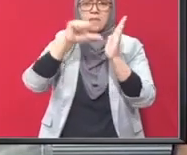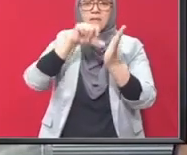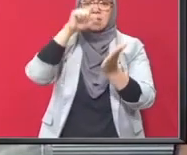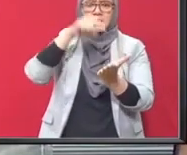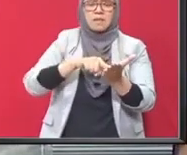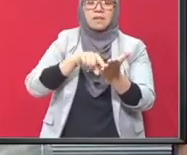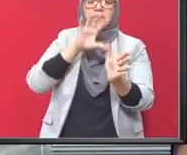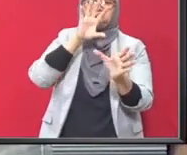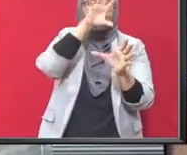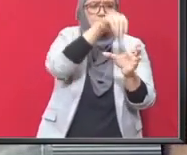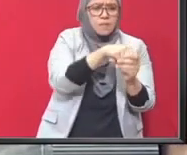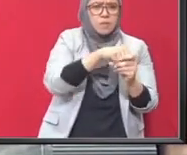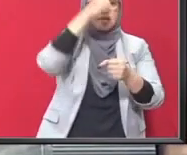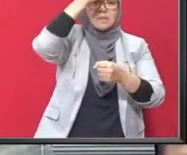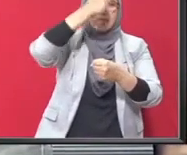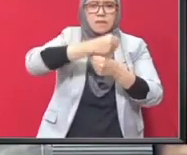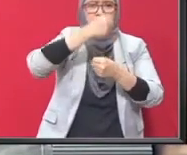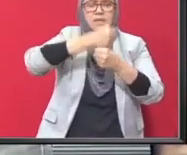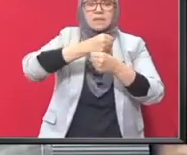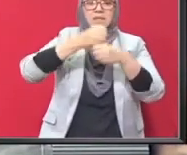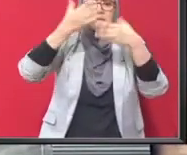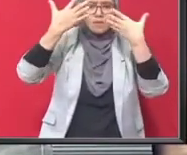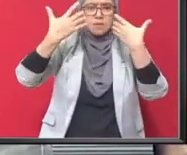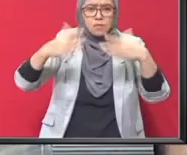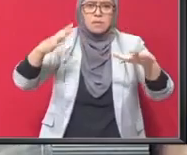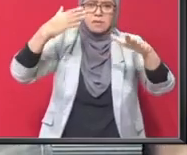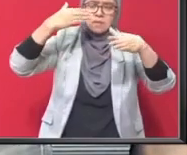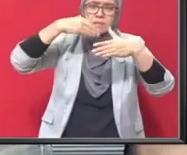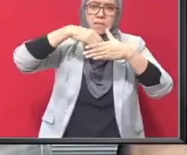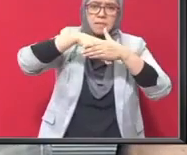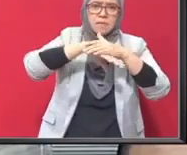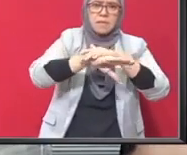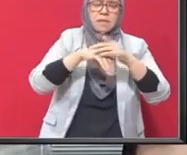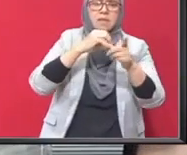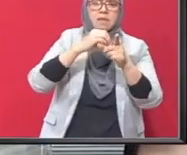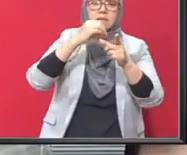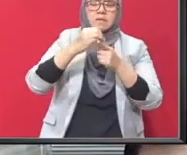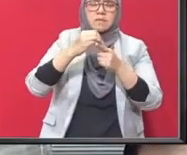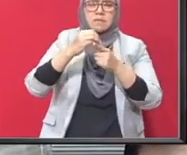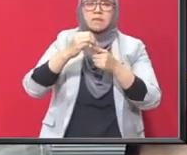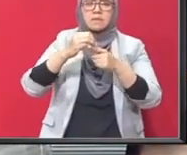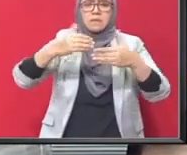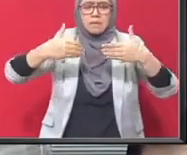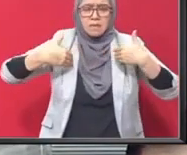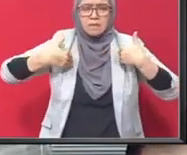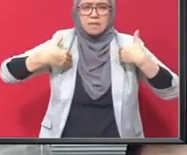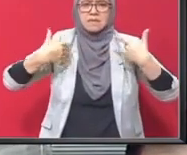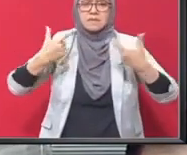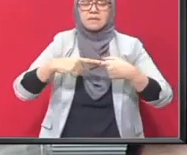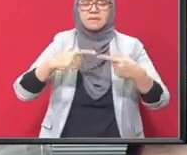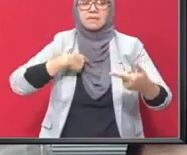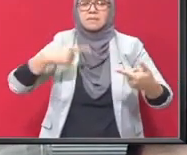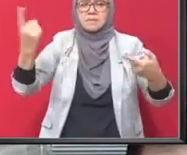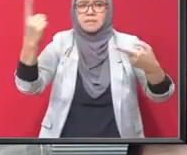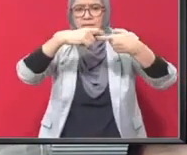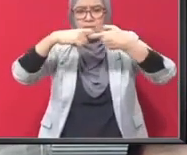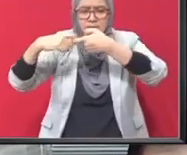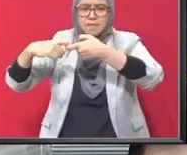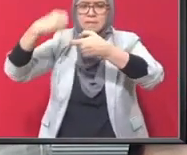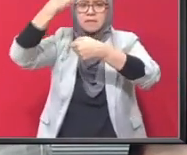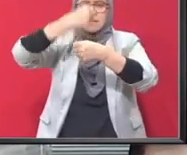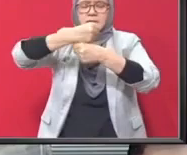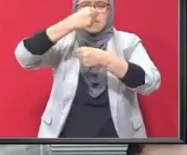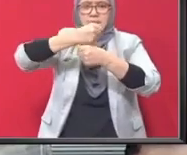meliputi pekerja yang telah memasuki atau menjalin hubungan pekerjaan implement relationship